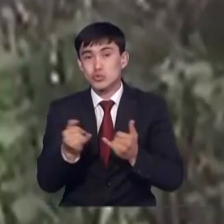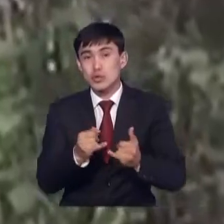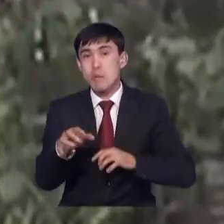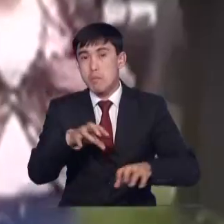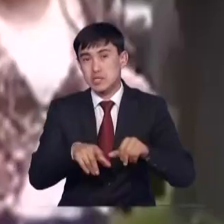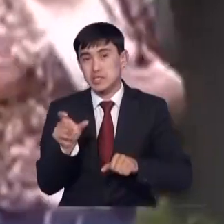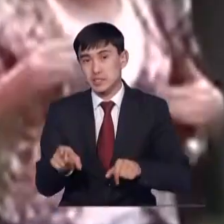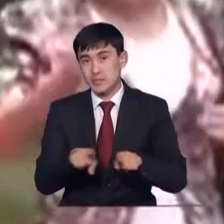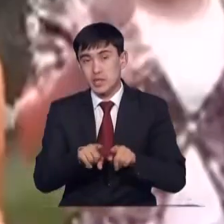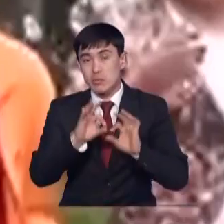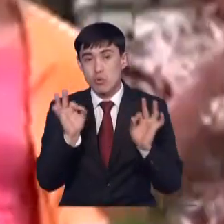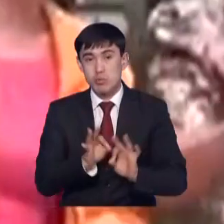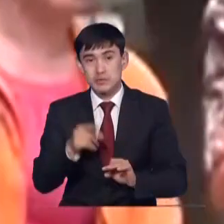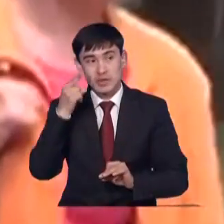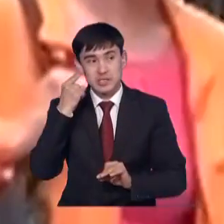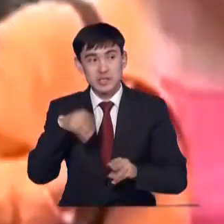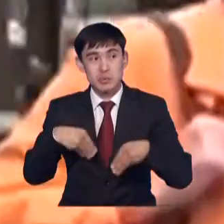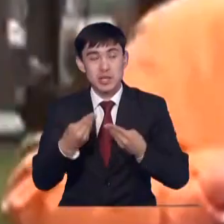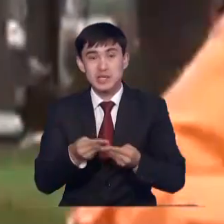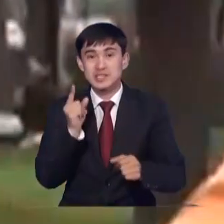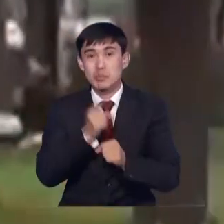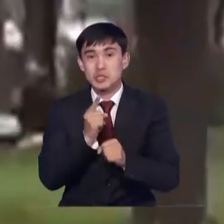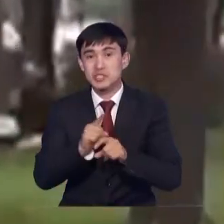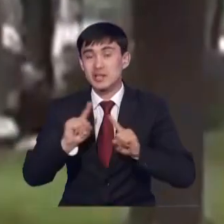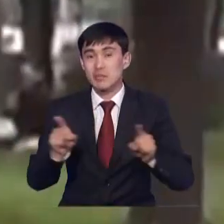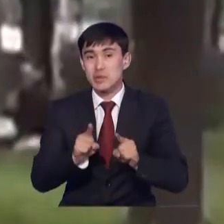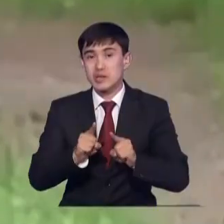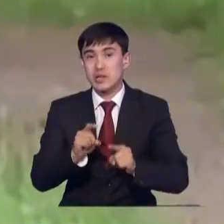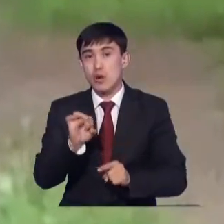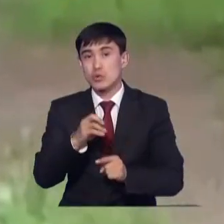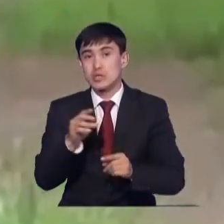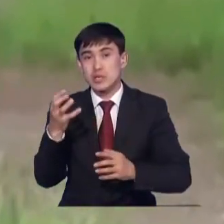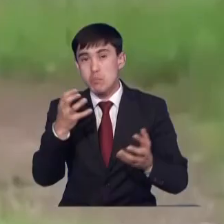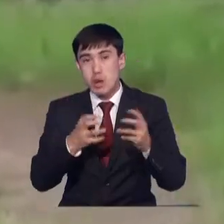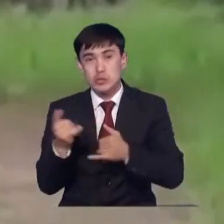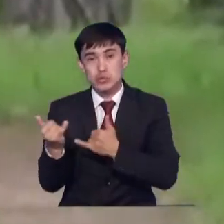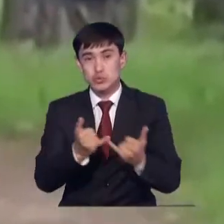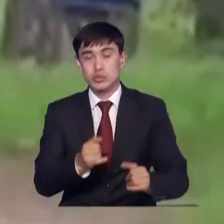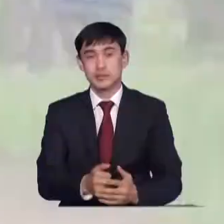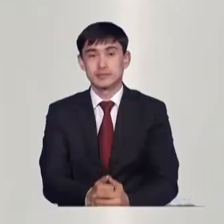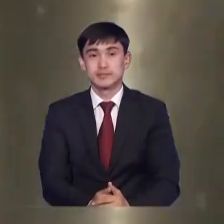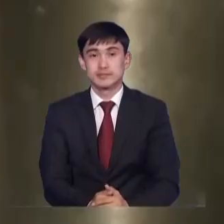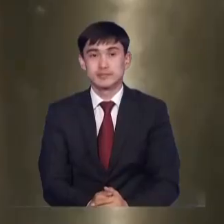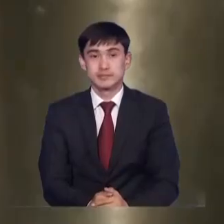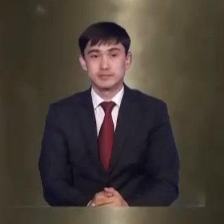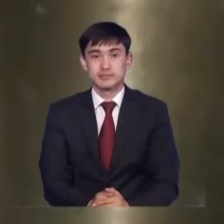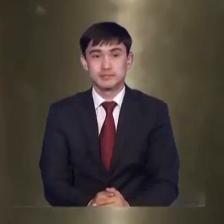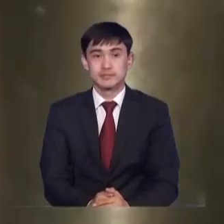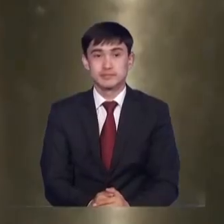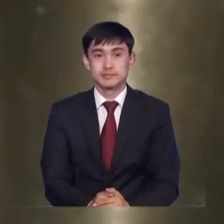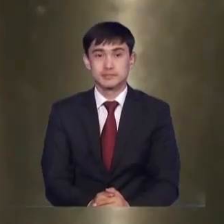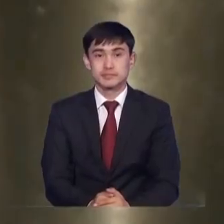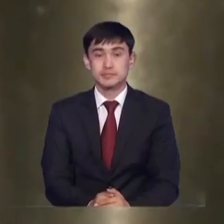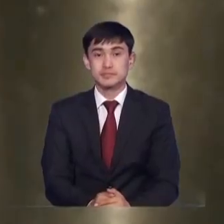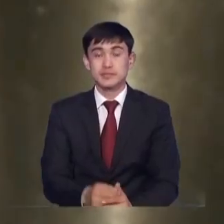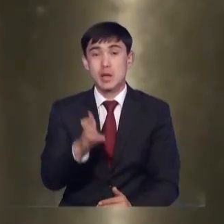мошенниками таким образом в Кыргызстане предлагается запретить рекламировать оккультные и чески услуги в